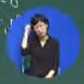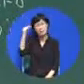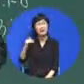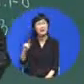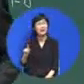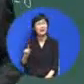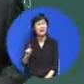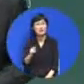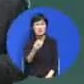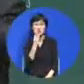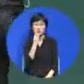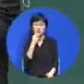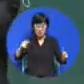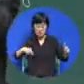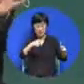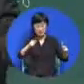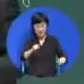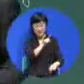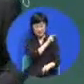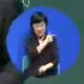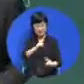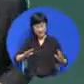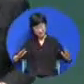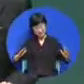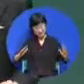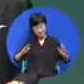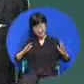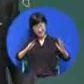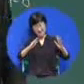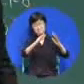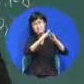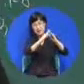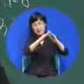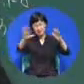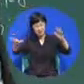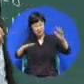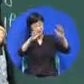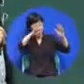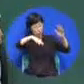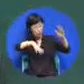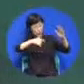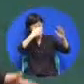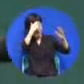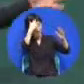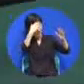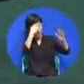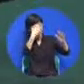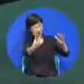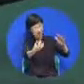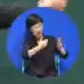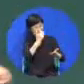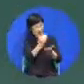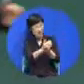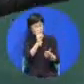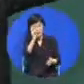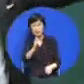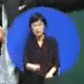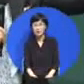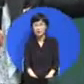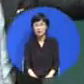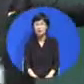감동받아버려. People are so immature, aren't they? They don't have any truth at all, but they'll be so moved if they see a huge church in the middle of